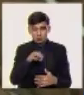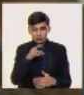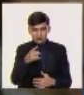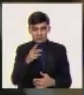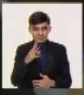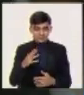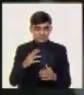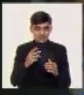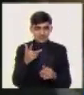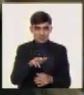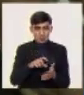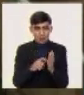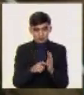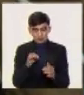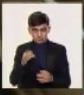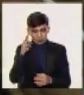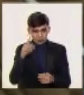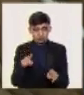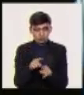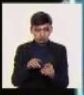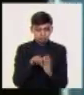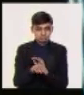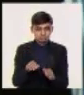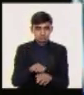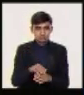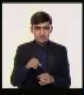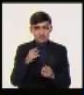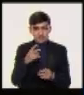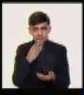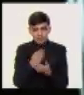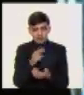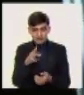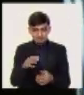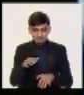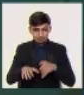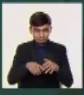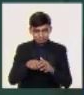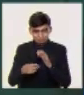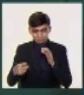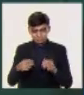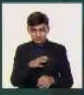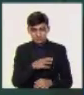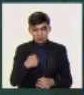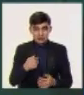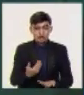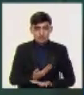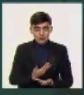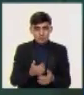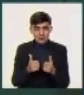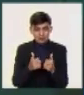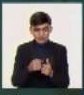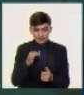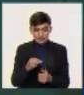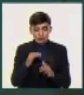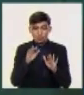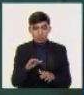вся трехкомнатная квартира, включая туалет. А хозяйка вынуждена вползать в свою квартиру на четвереньках. Мы живем,